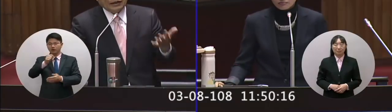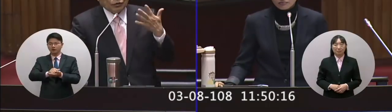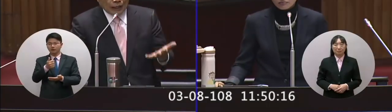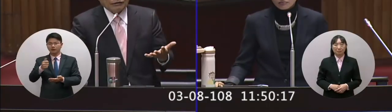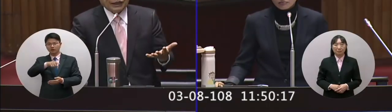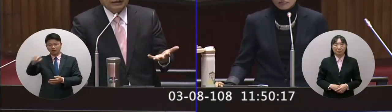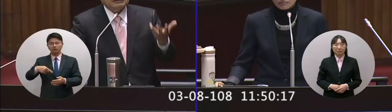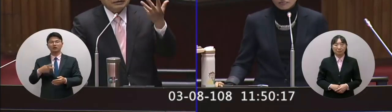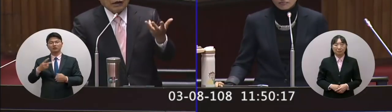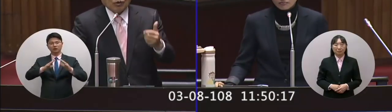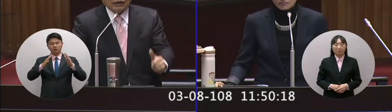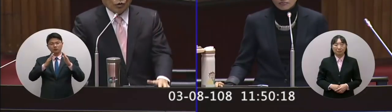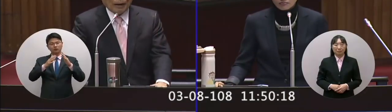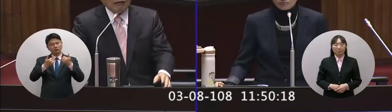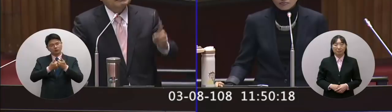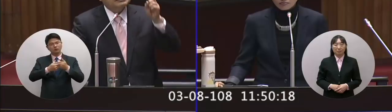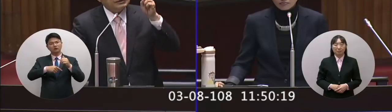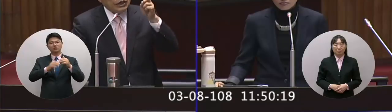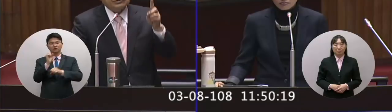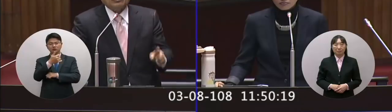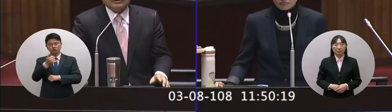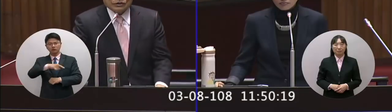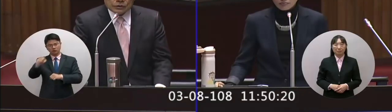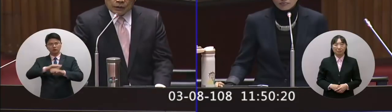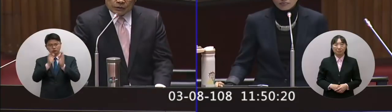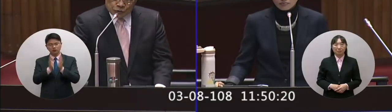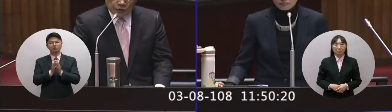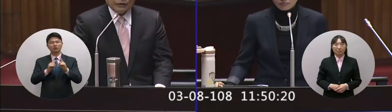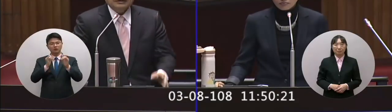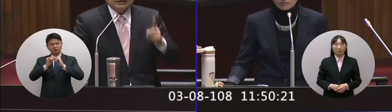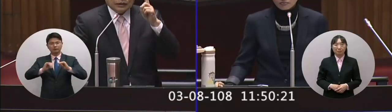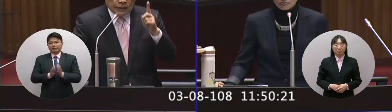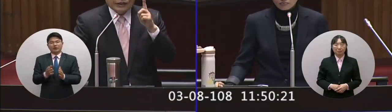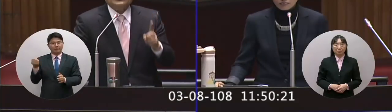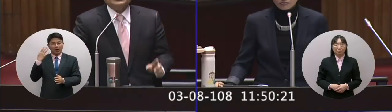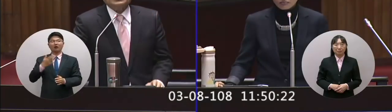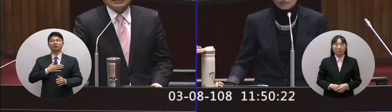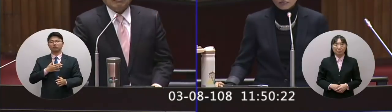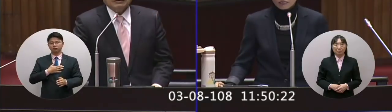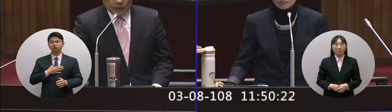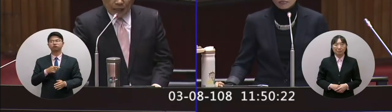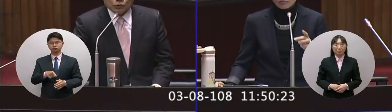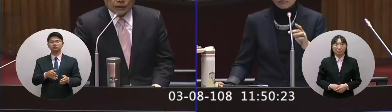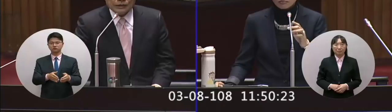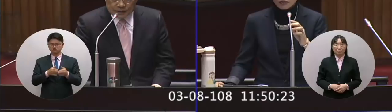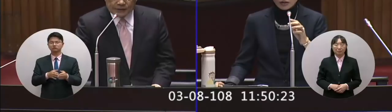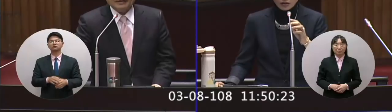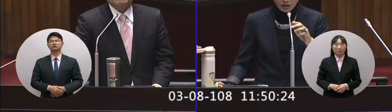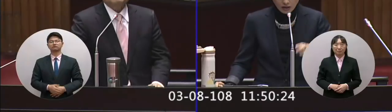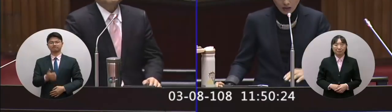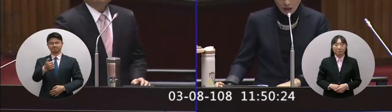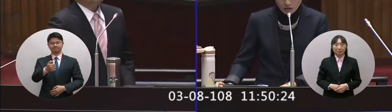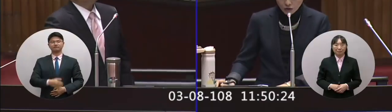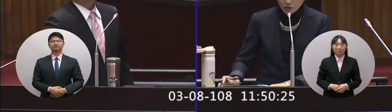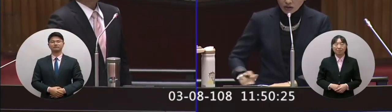多参与、多了解，让国人同胞第一手资讯、第一时间知道应该做的。谢